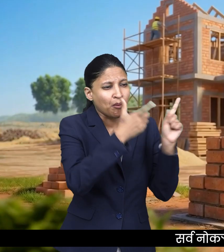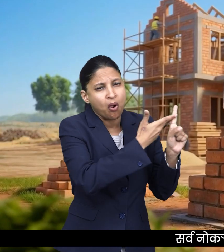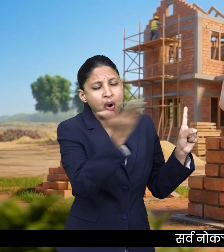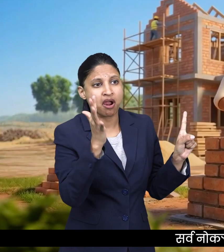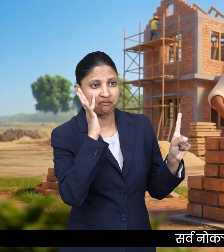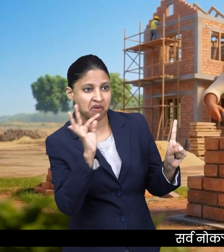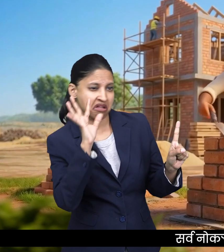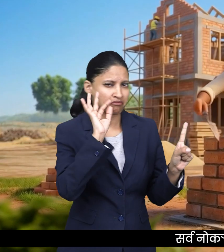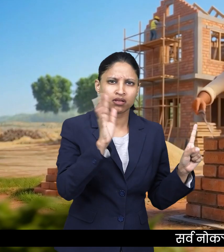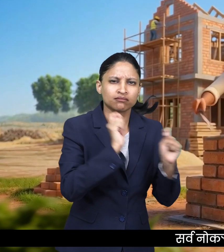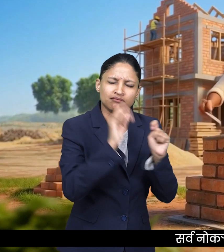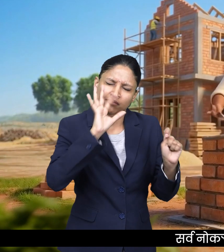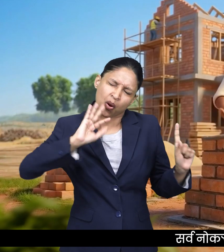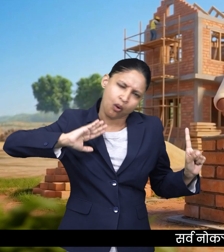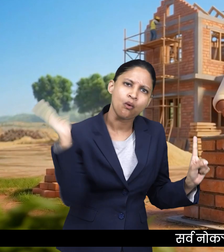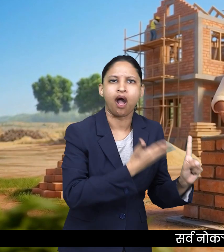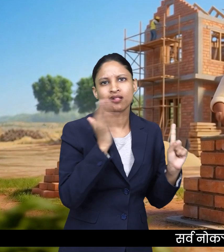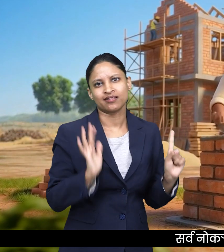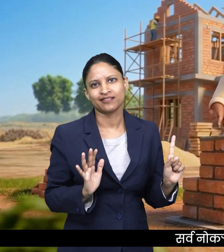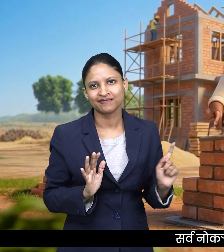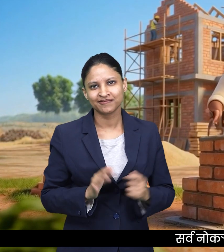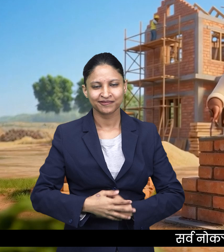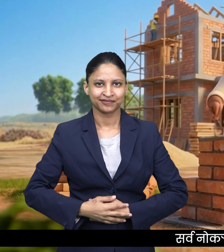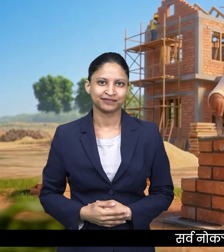सर्व नोकऱ्या महत्त्वाच्या आहेत.